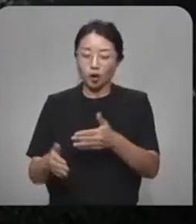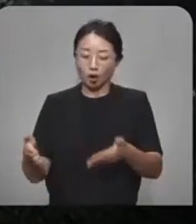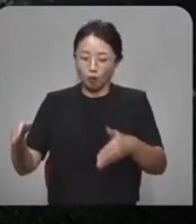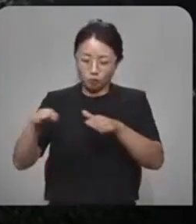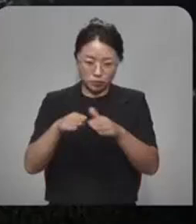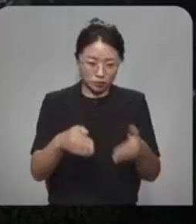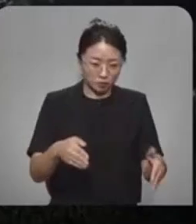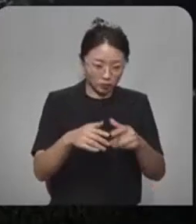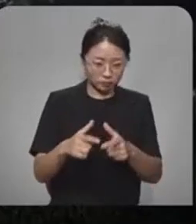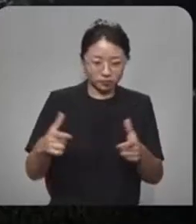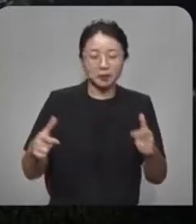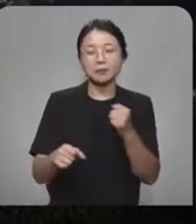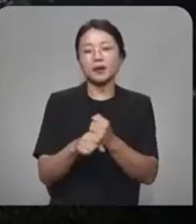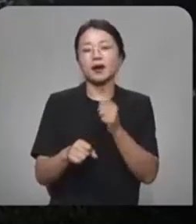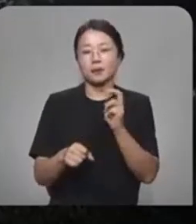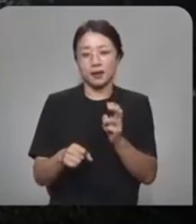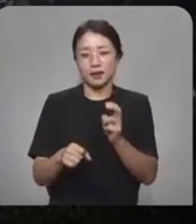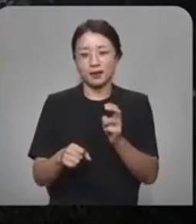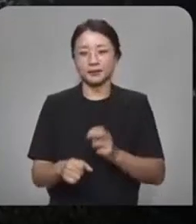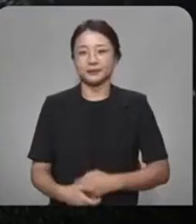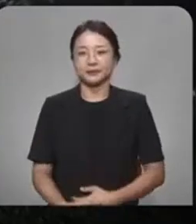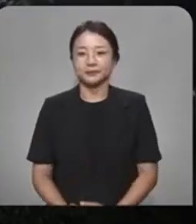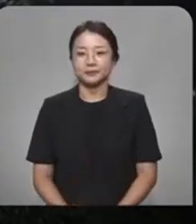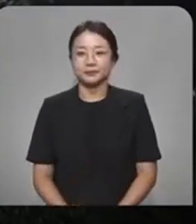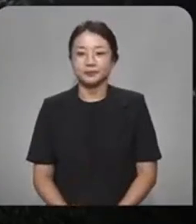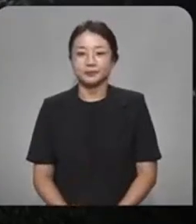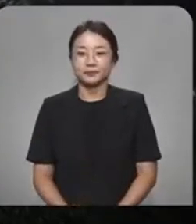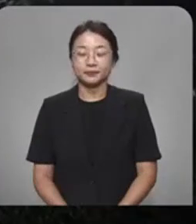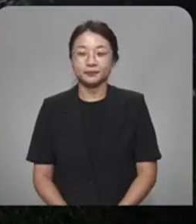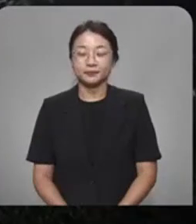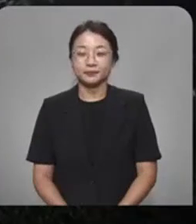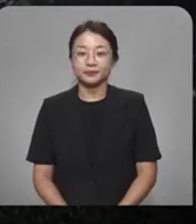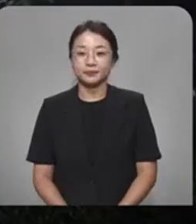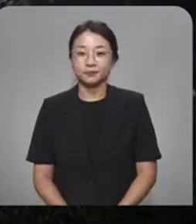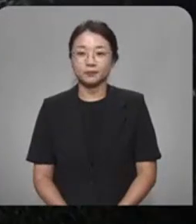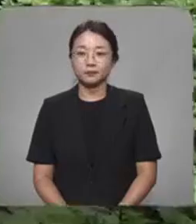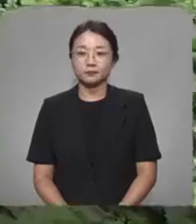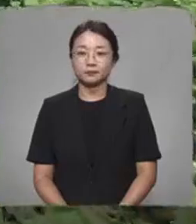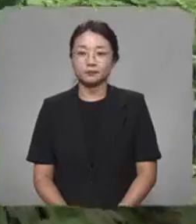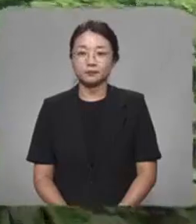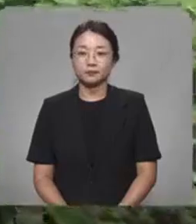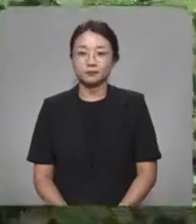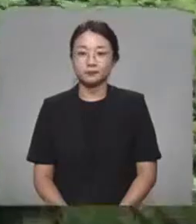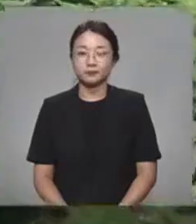확충 등이 이루어질지 주목됩니다. 정면구 기자가 보도합니다.